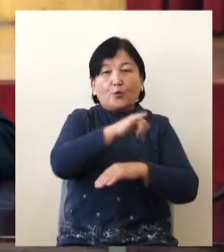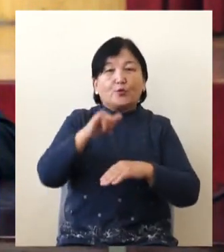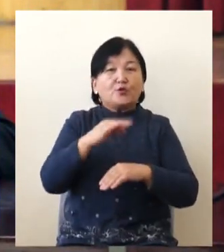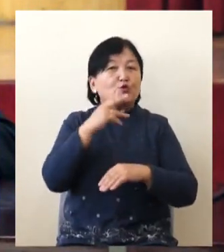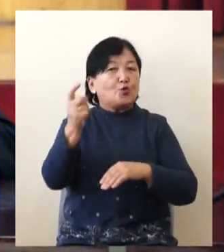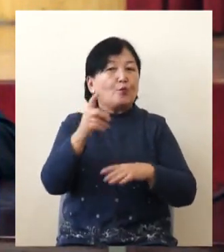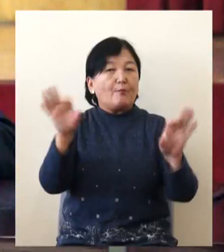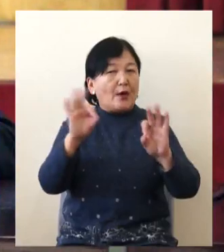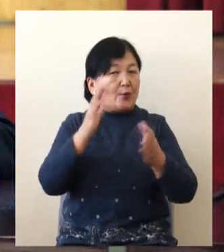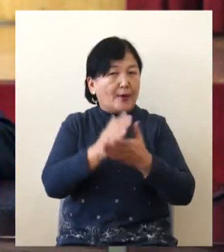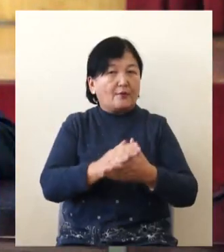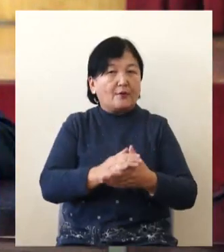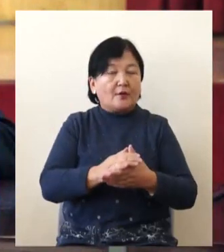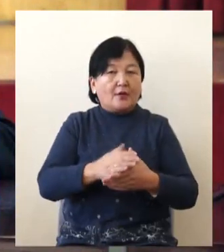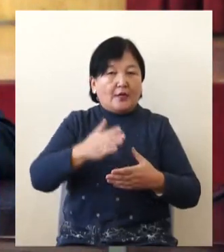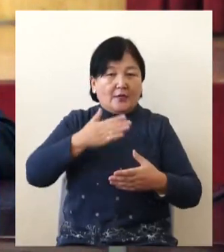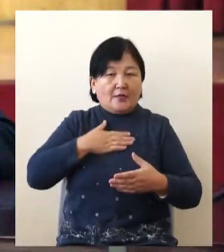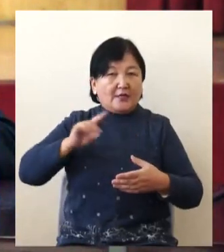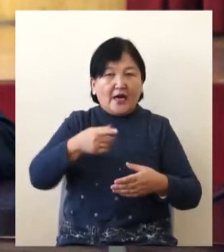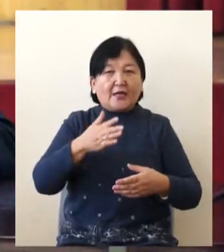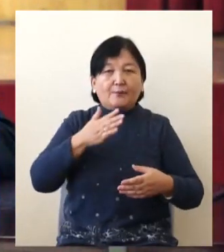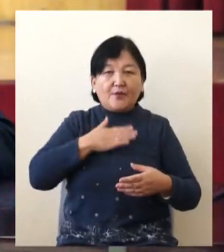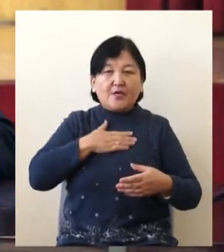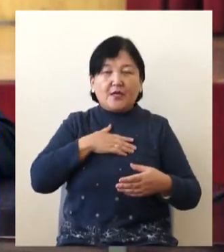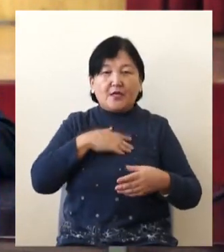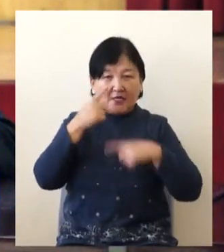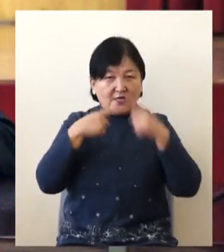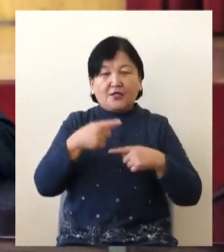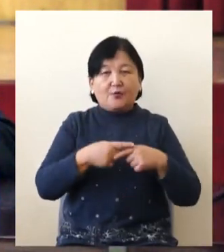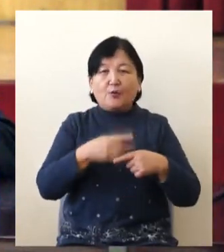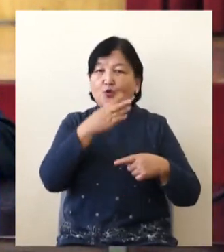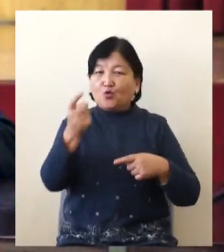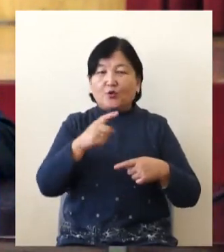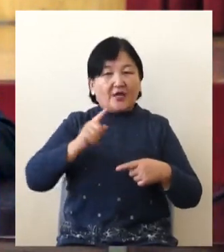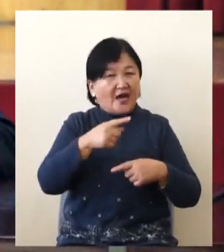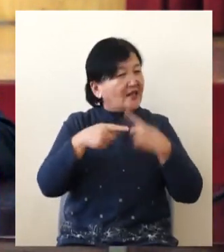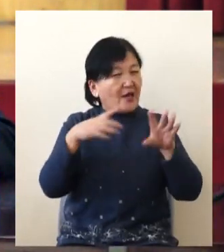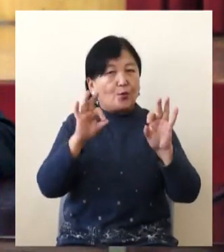Миний ярьж байгаа юмыг яагаад нэг шүүгч гарч ирээд ярихгүй байгаа юм? Манай шүүгч засгийн яагаад ярихгүй байгаа юм?